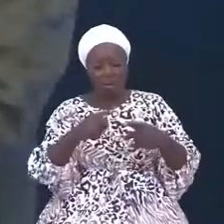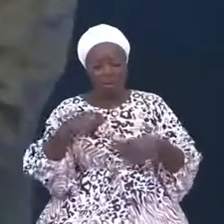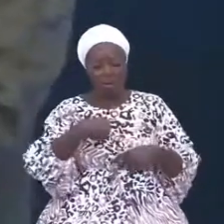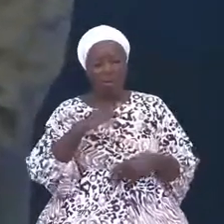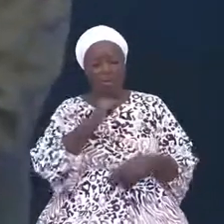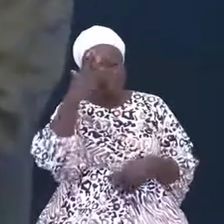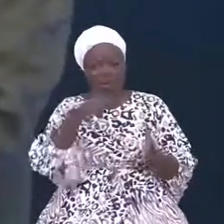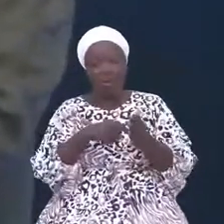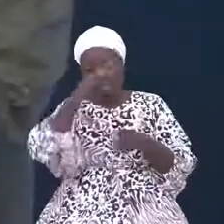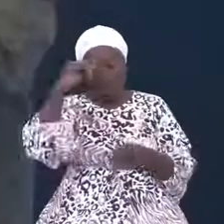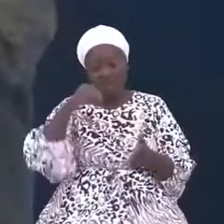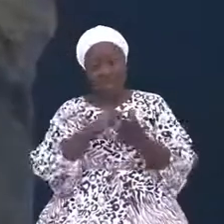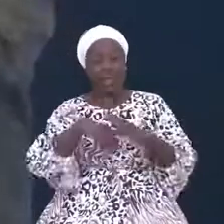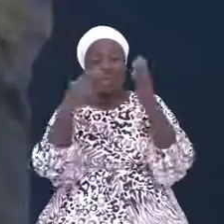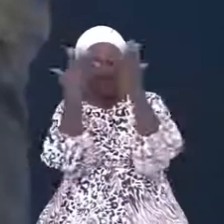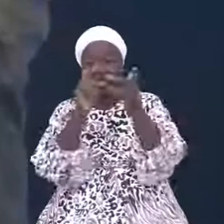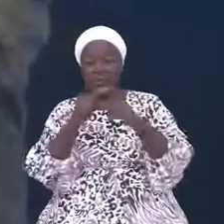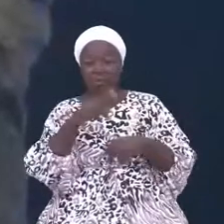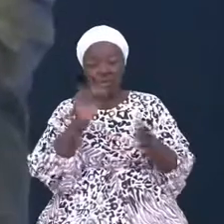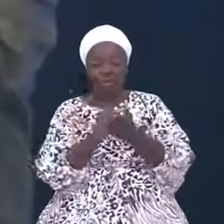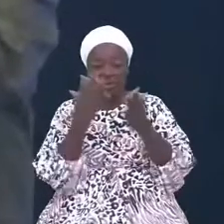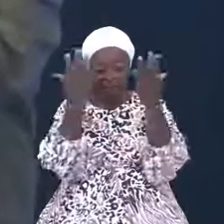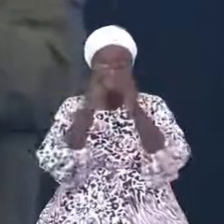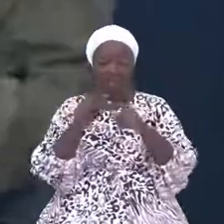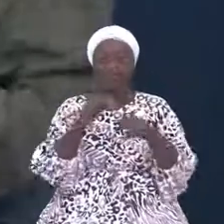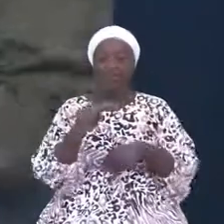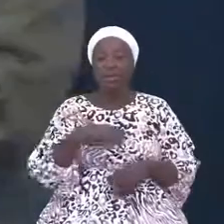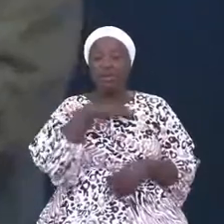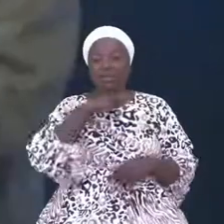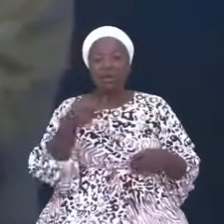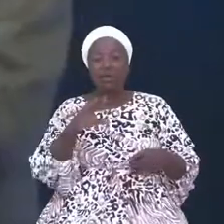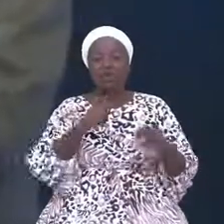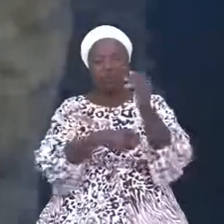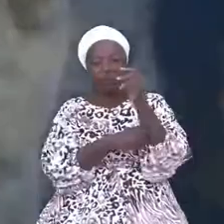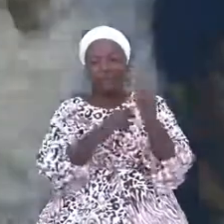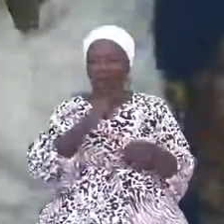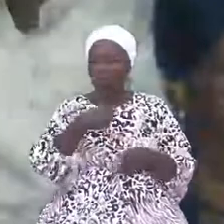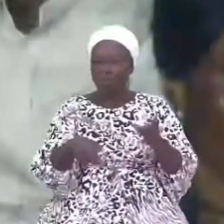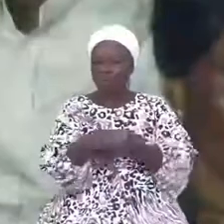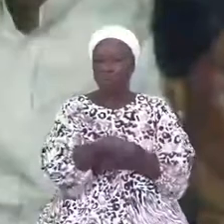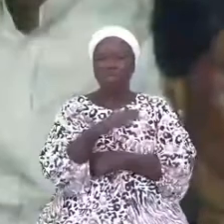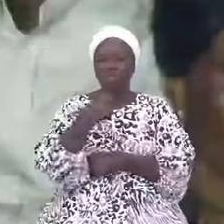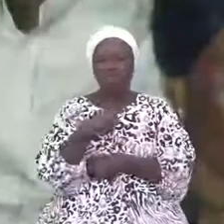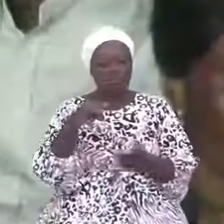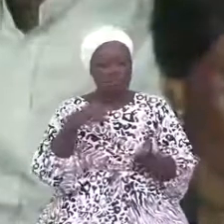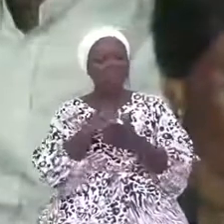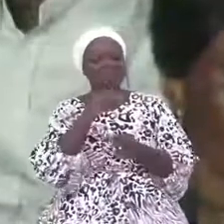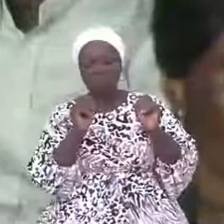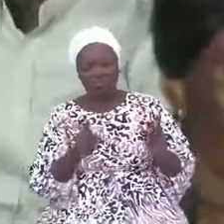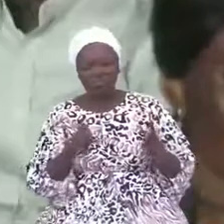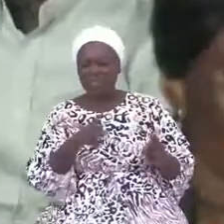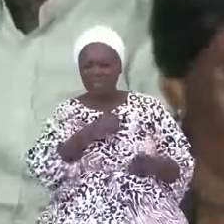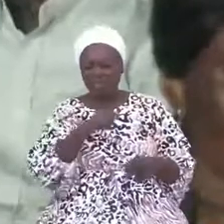sauront pas ça, parce que c'est dans les ténèbres, et nous utilisons les ténèbres pour cacher les souillures de la